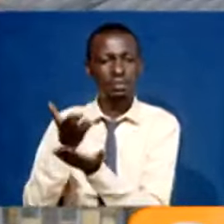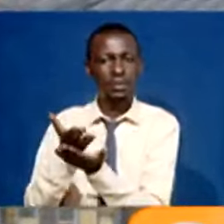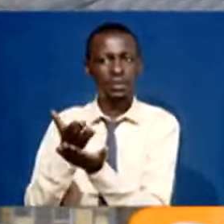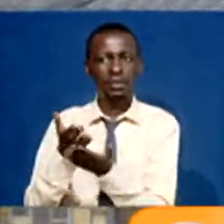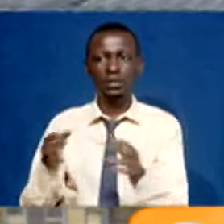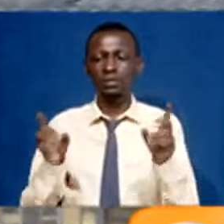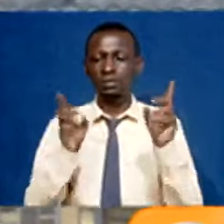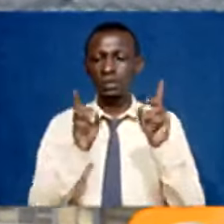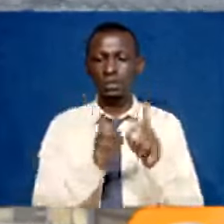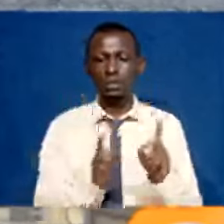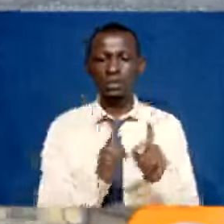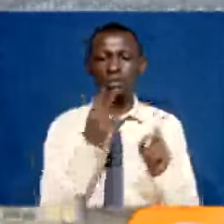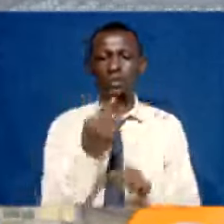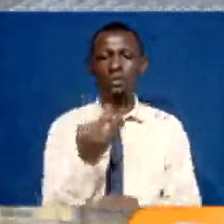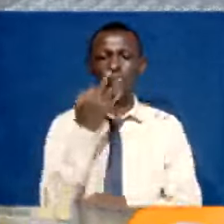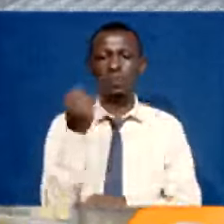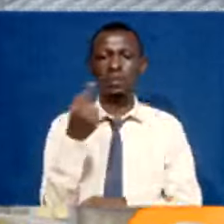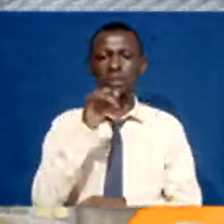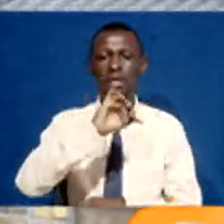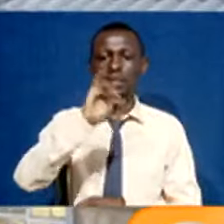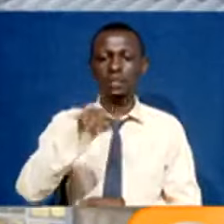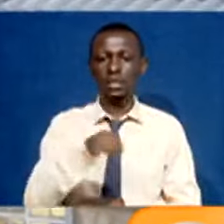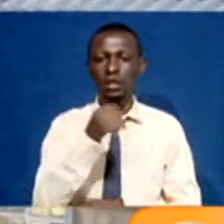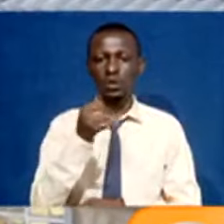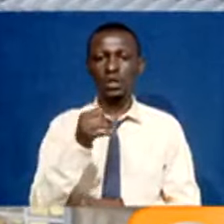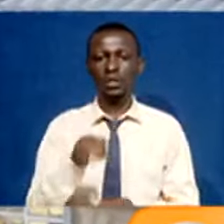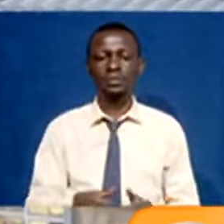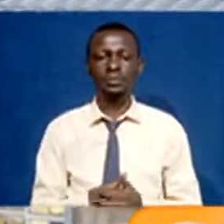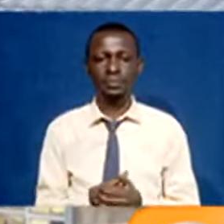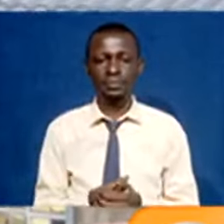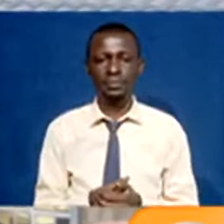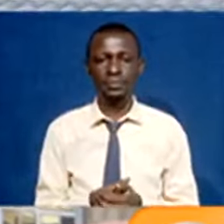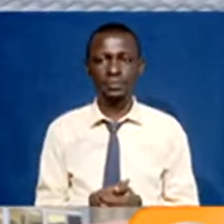mwezi huu. Ben Kirui, runinga ya Citizen, Nairobi.